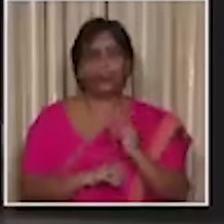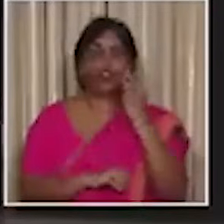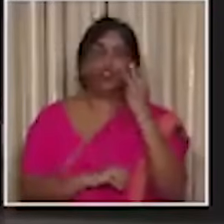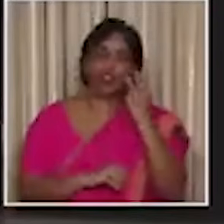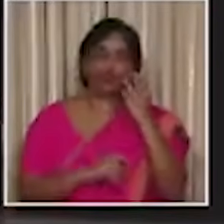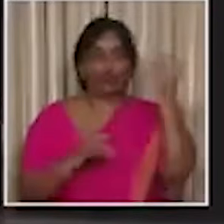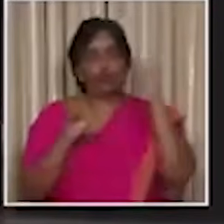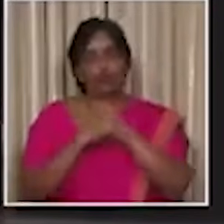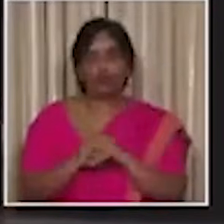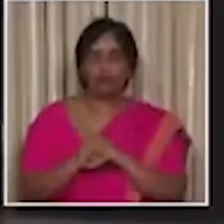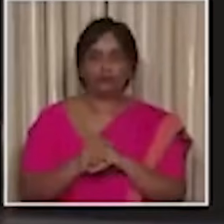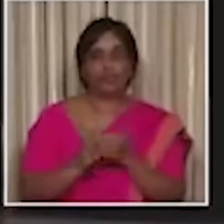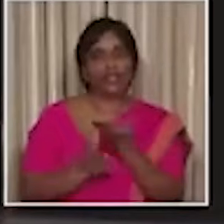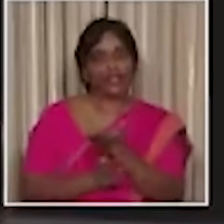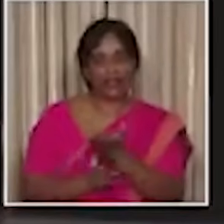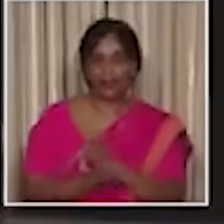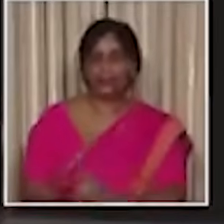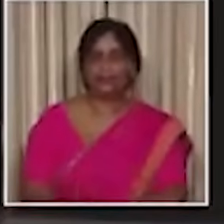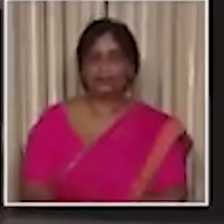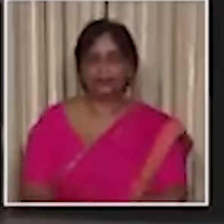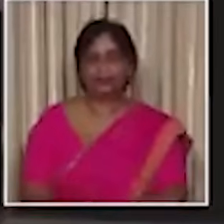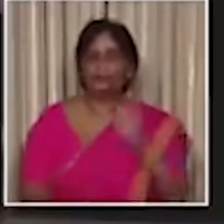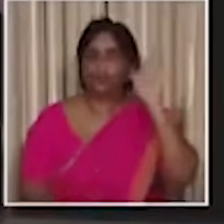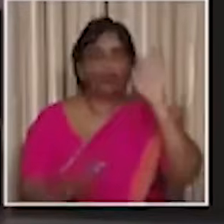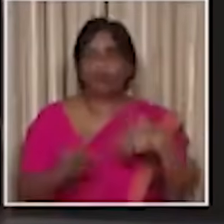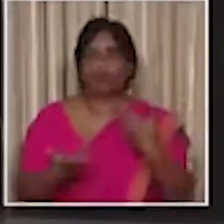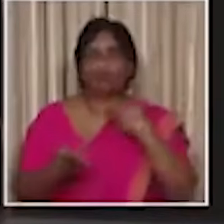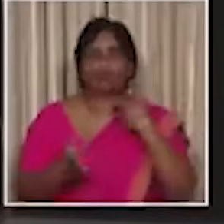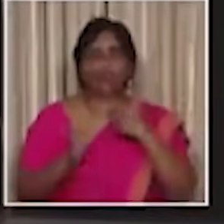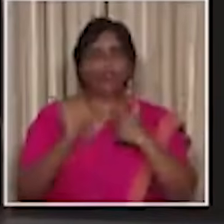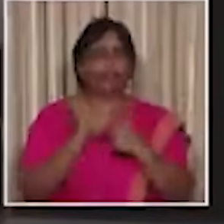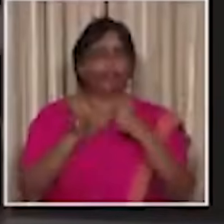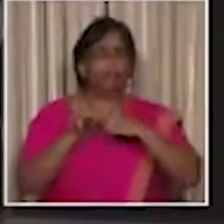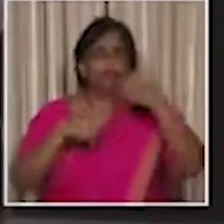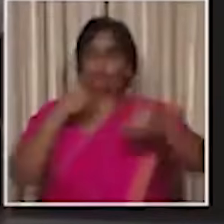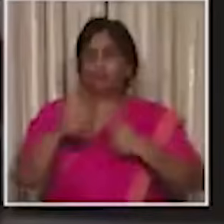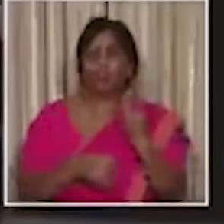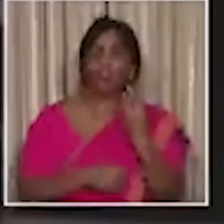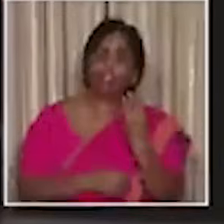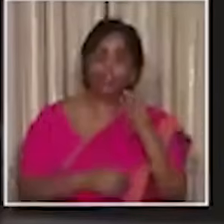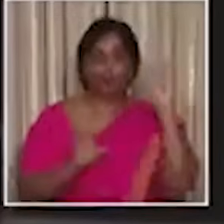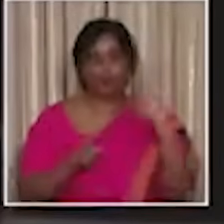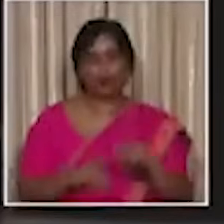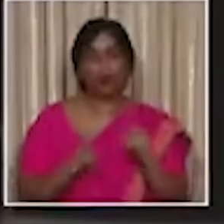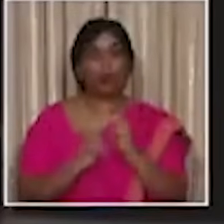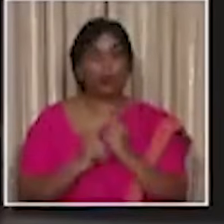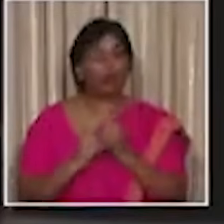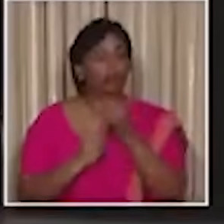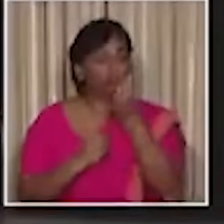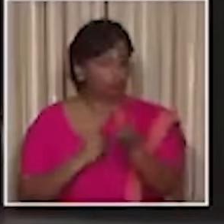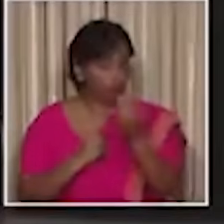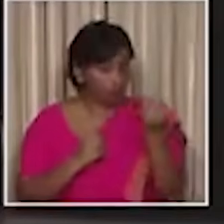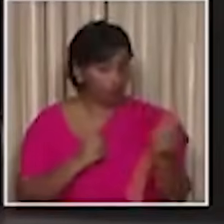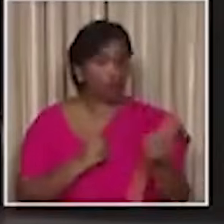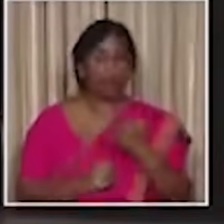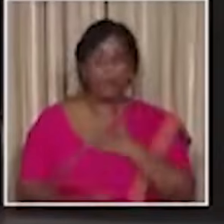ඉල්ලුවා හරිද කවුරුත් ගණ්ඩ හිටියේ නැහැ 3 දෙනෙක් ඇවිල්ලා පොස්පේට් ඉල්ලුවා. පොස්පේට් දුන්නේ